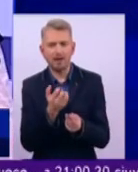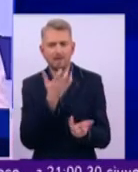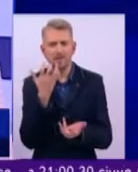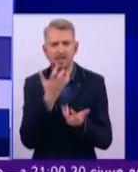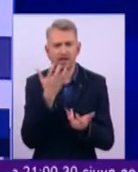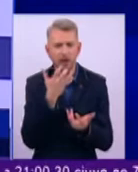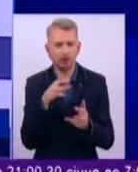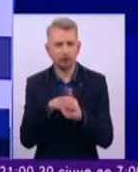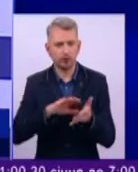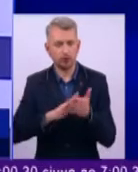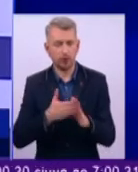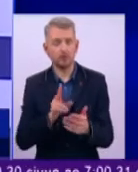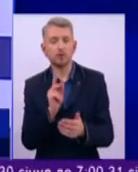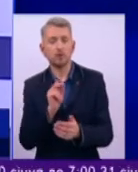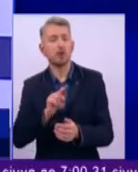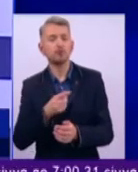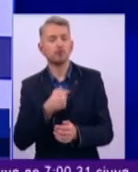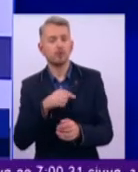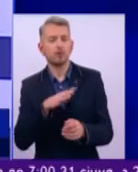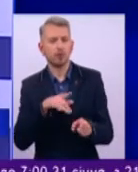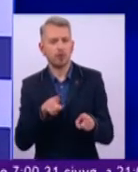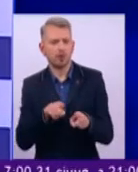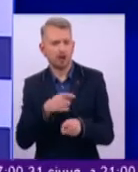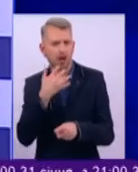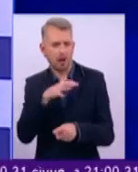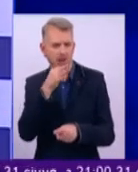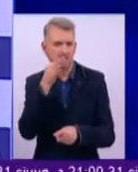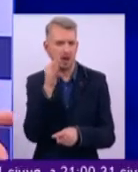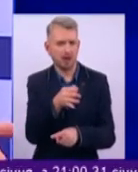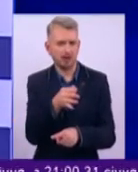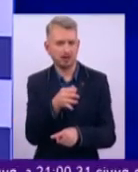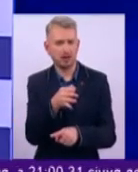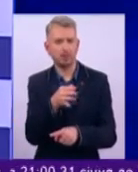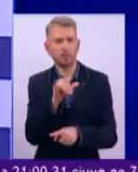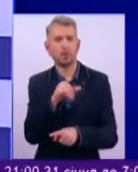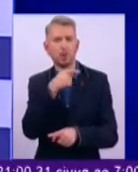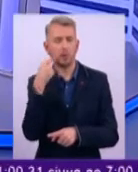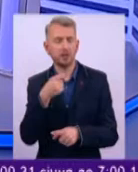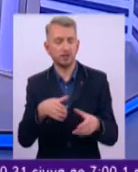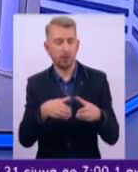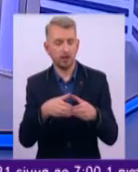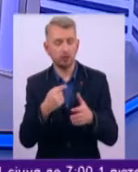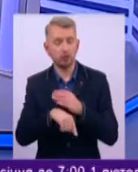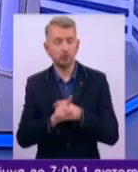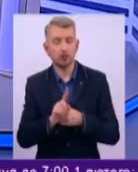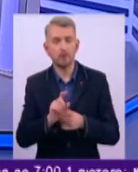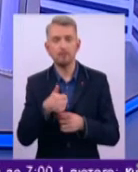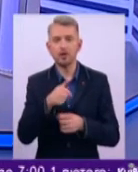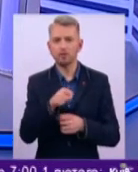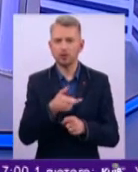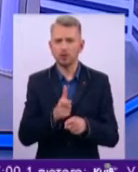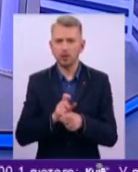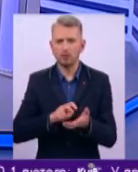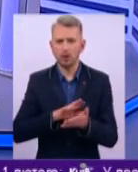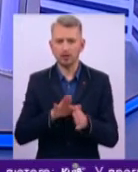внутрішньої ситуації. Другий момент, я думаю, чому була така жвава реакція у російської еліти, тому що перше, вони досить